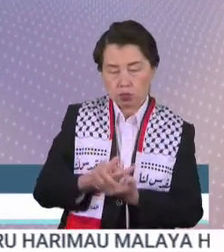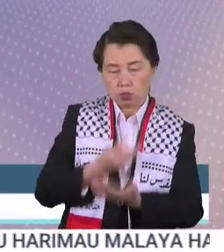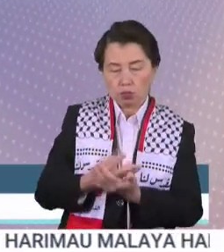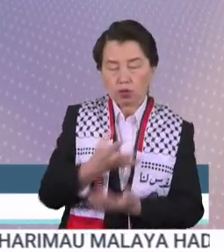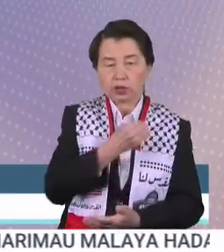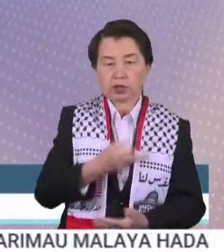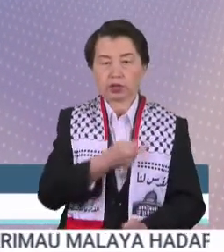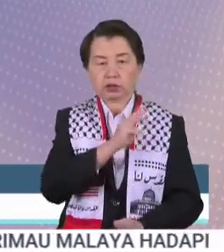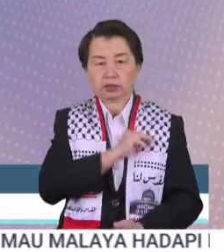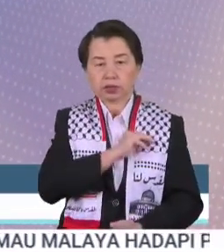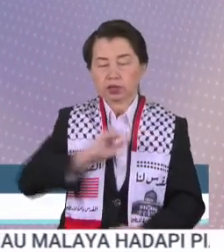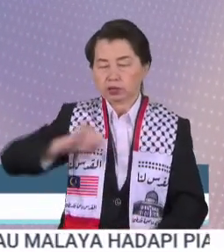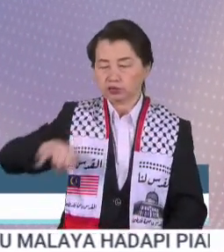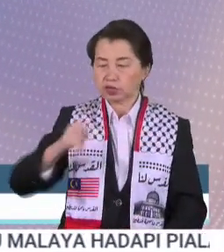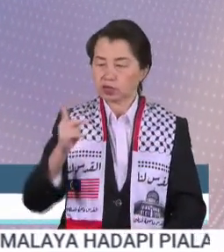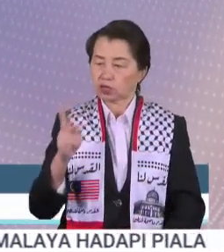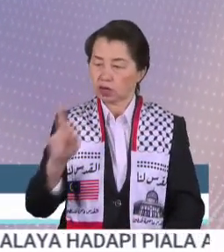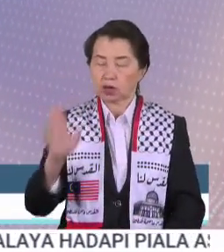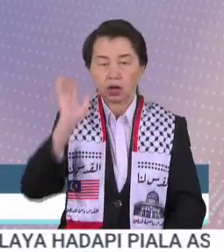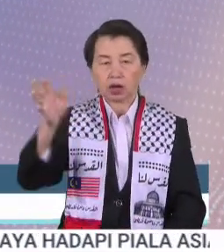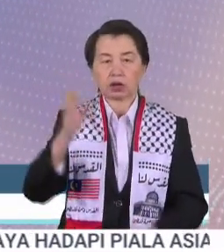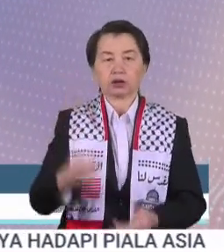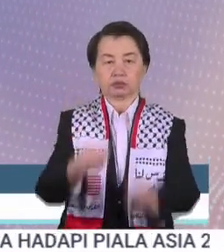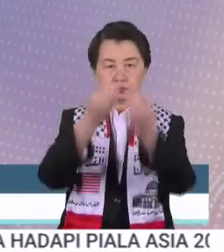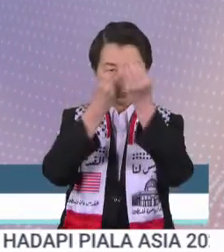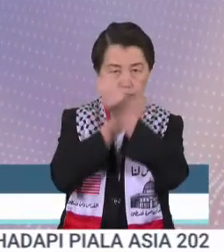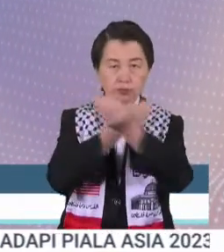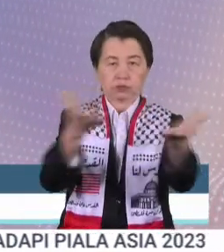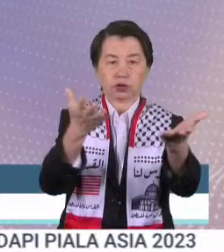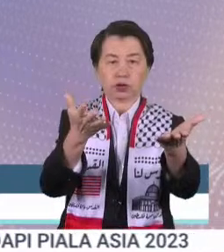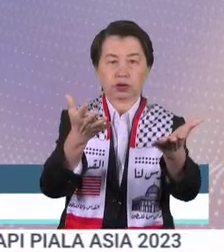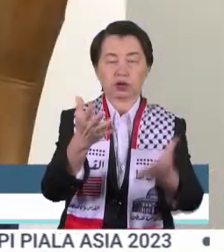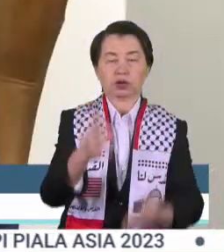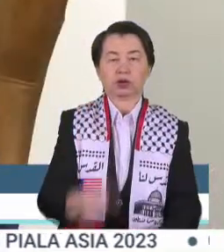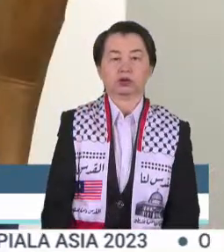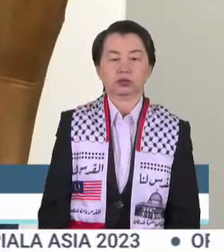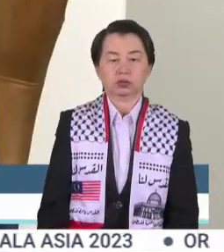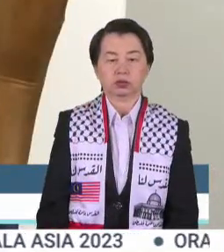dan Kementerian Kerja Raya akan membuat pengumuman tersebut.